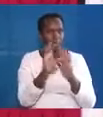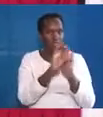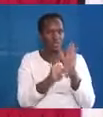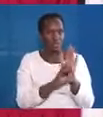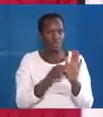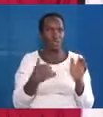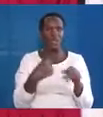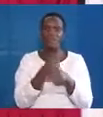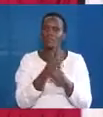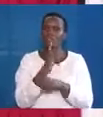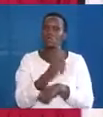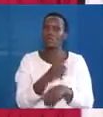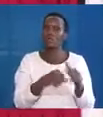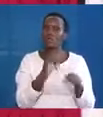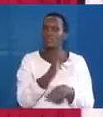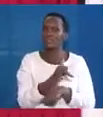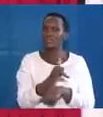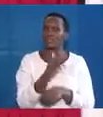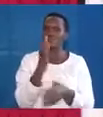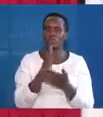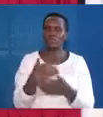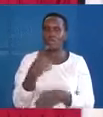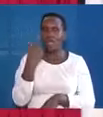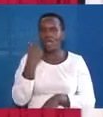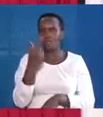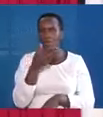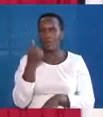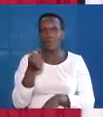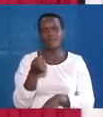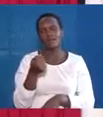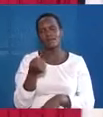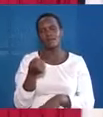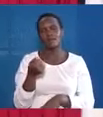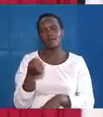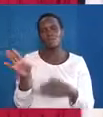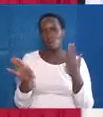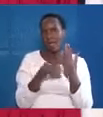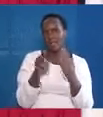imetuhakikishia hiyo, nikaona ni vizuri vile waliniambia